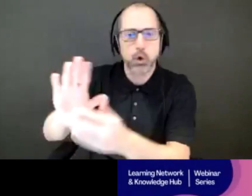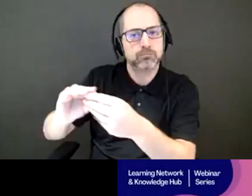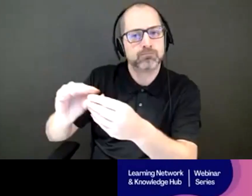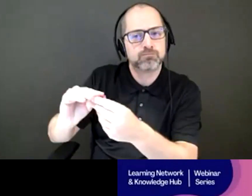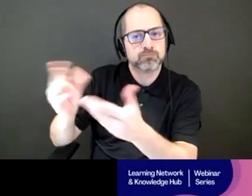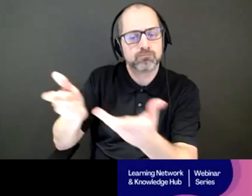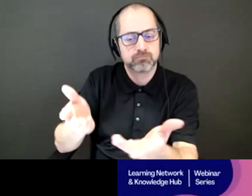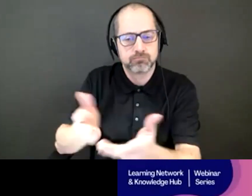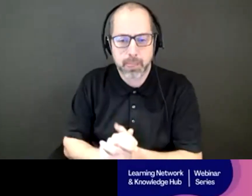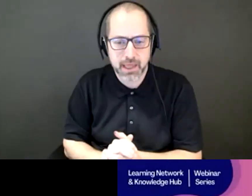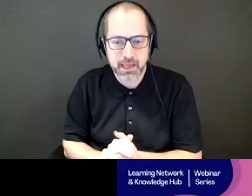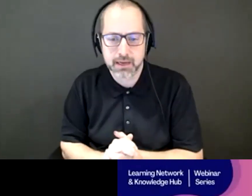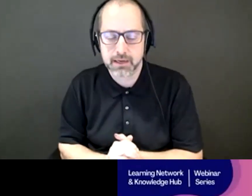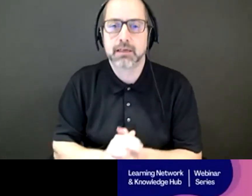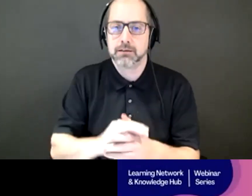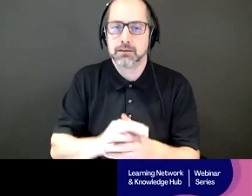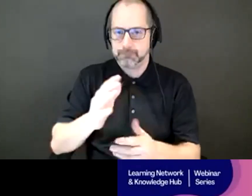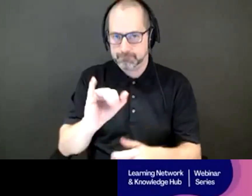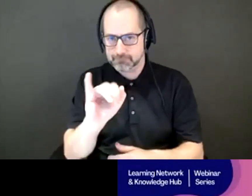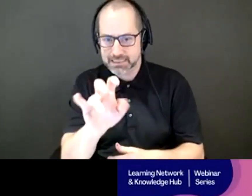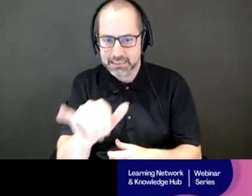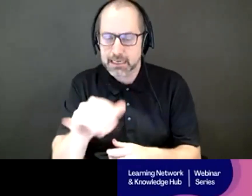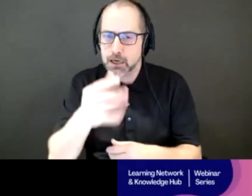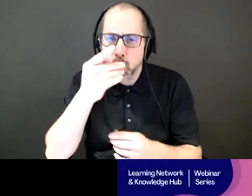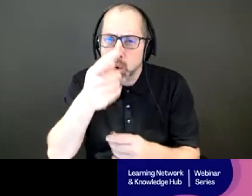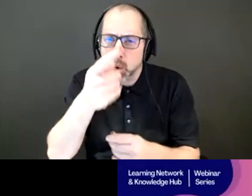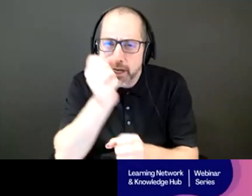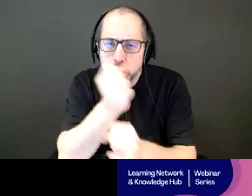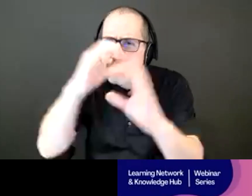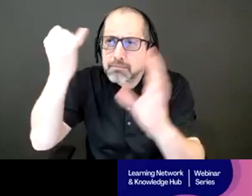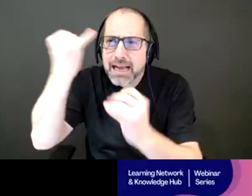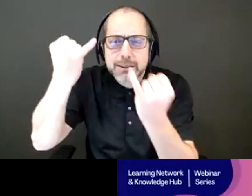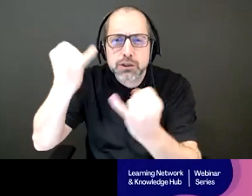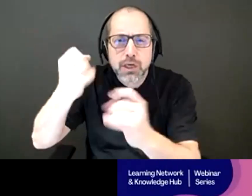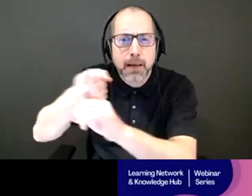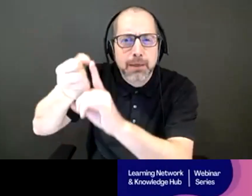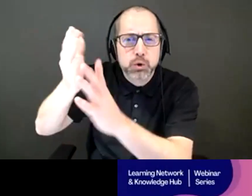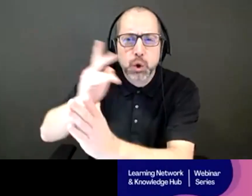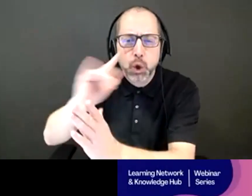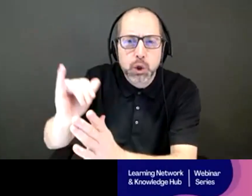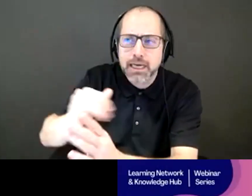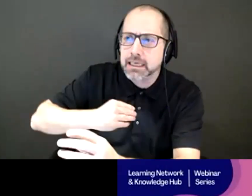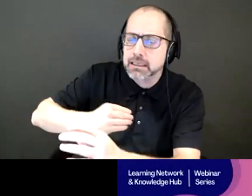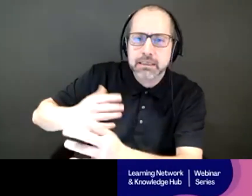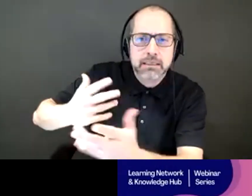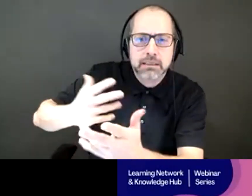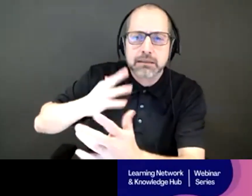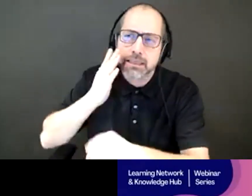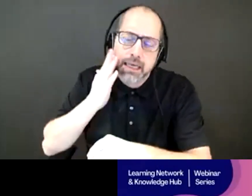bonjour quand vous pensez à quelqu'un qui est agressif qui